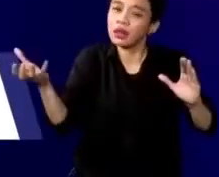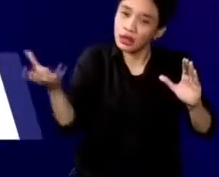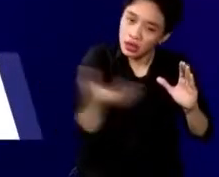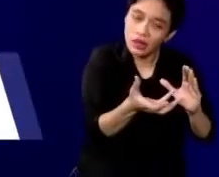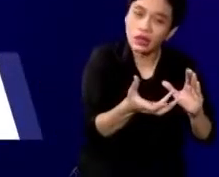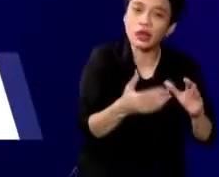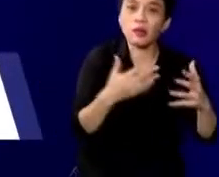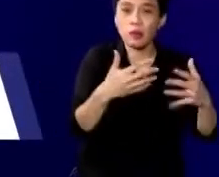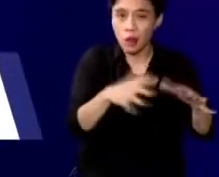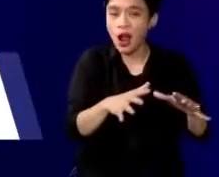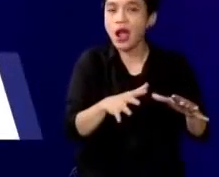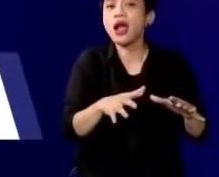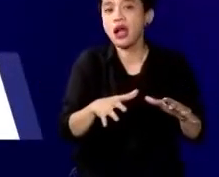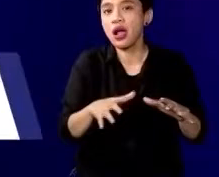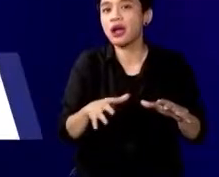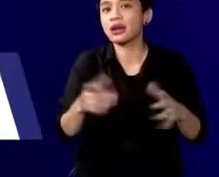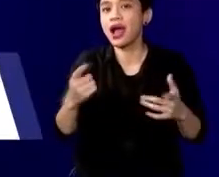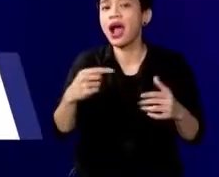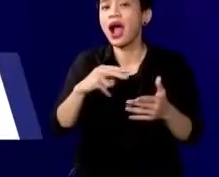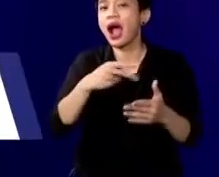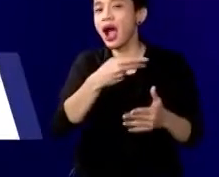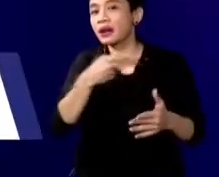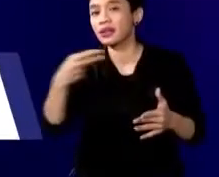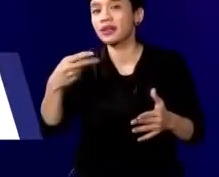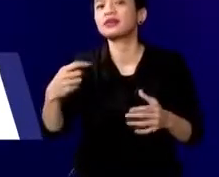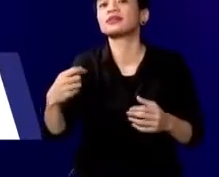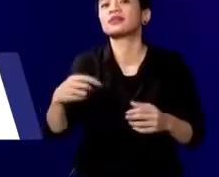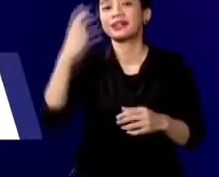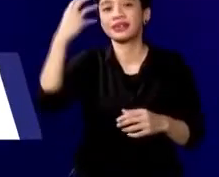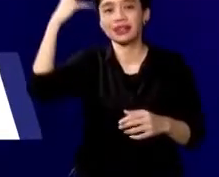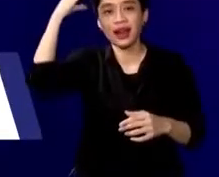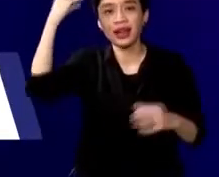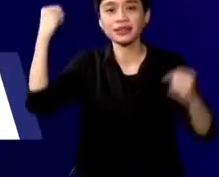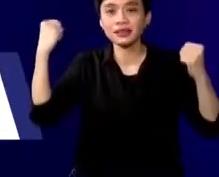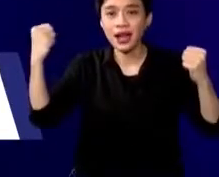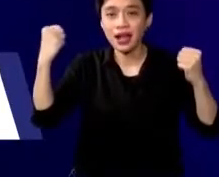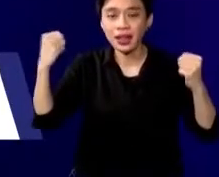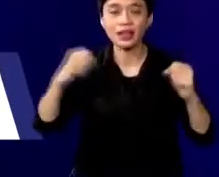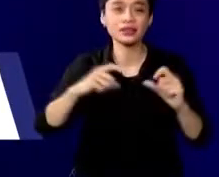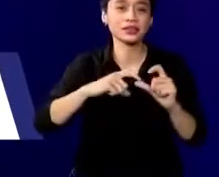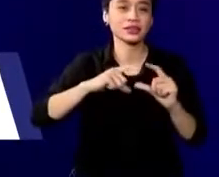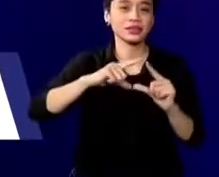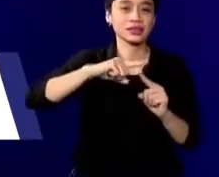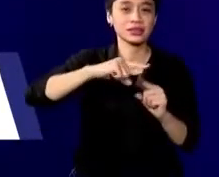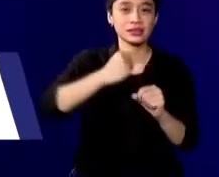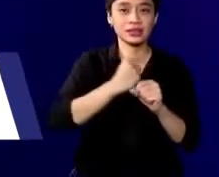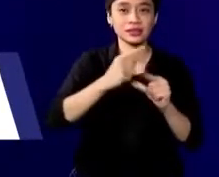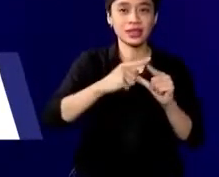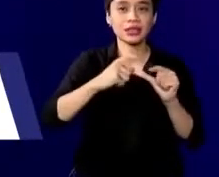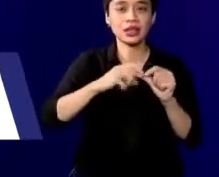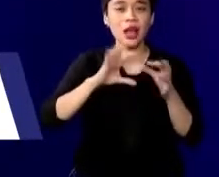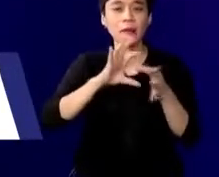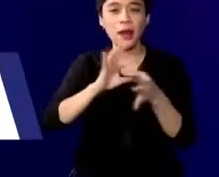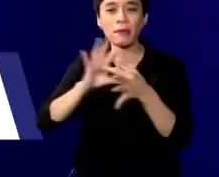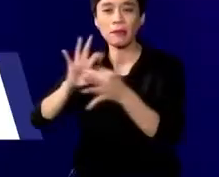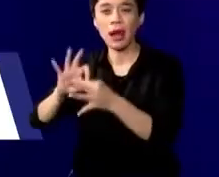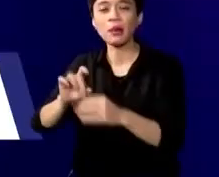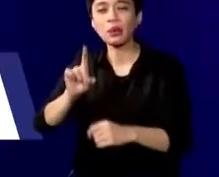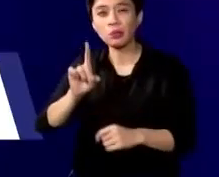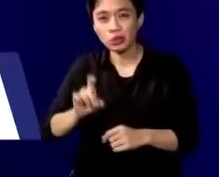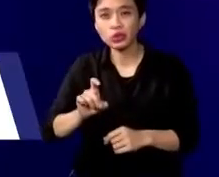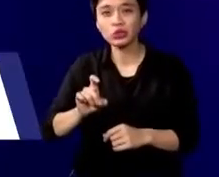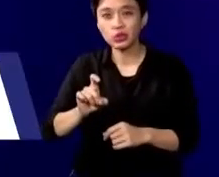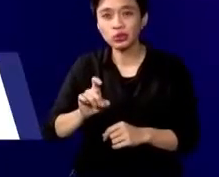memang perlu kerja sama dengan Dinas Kesehatan dengan ee Satgas setempat sehingga e